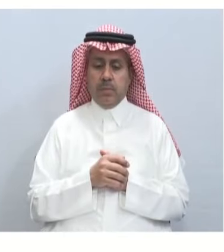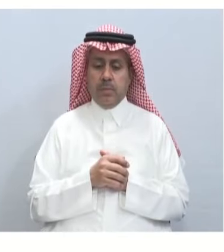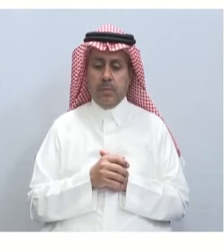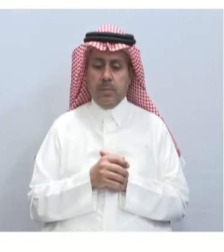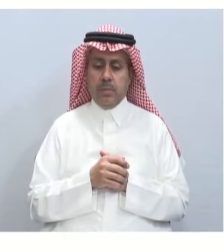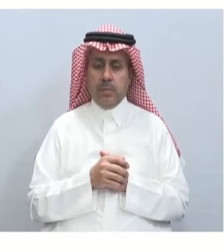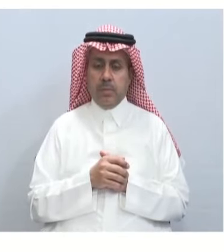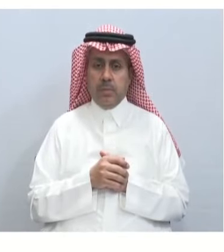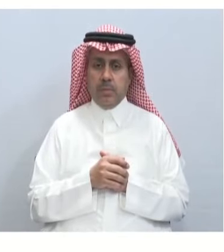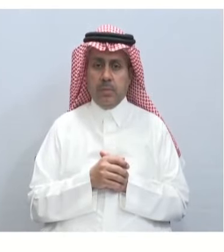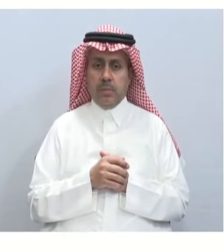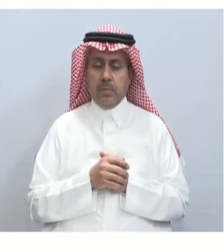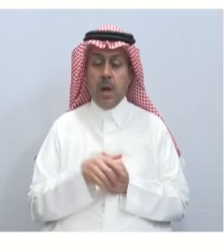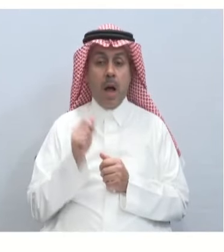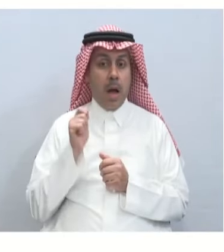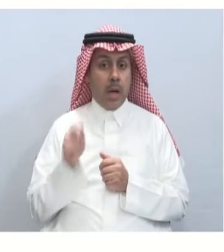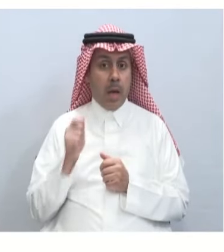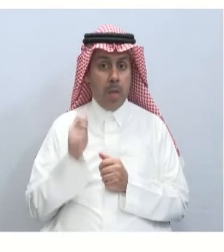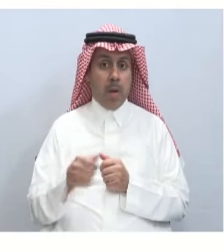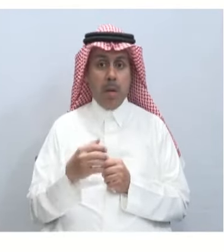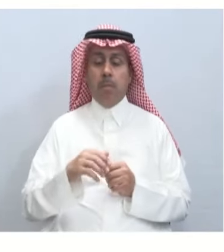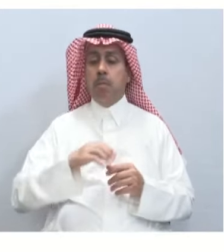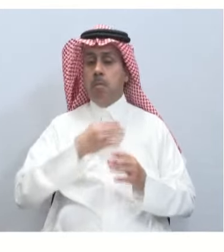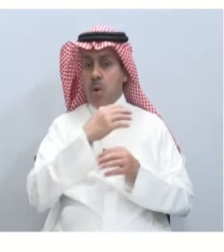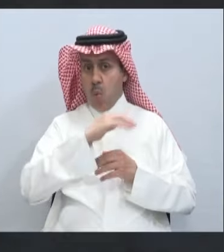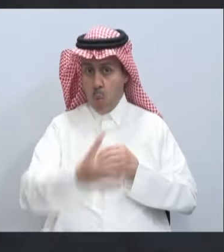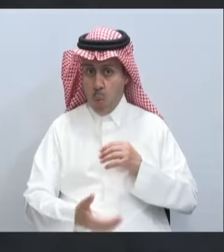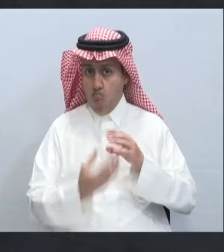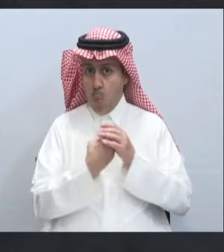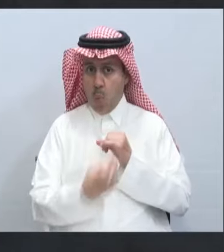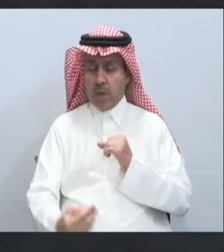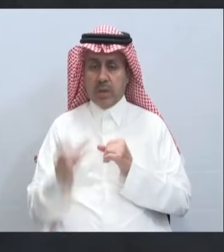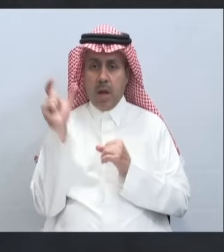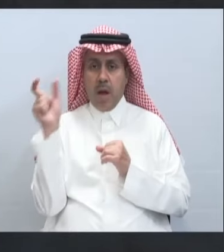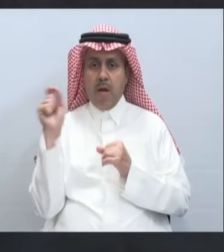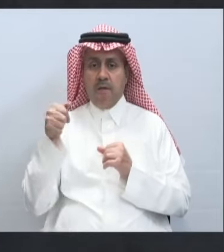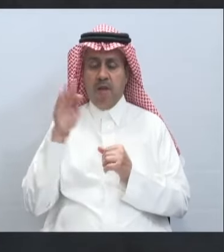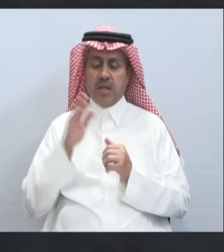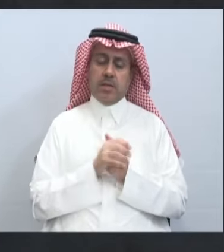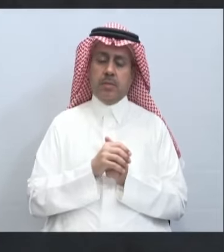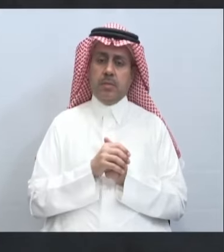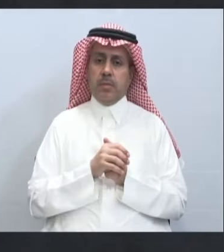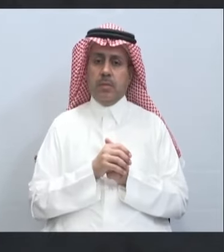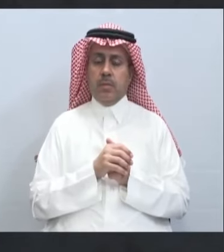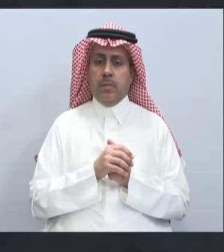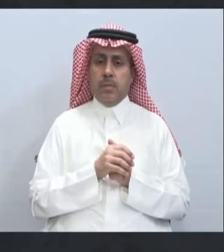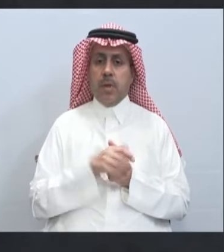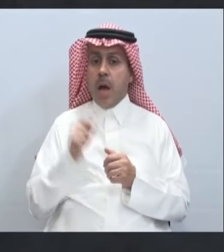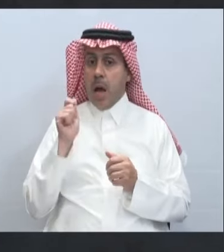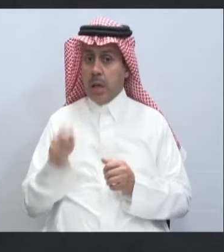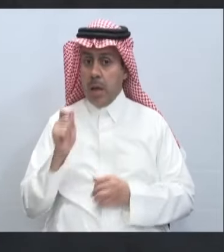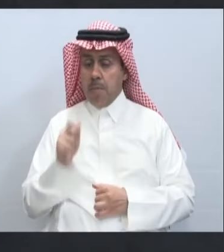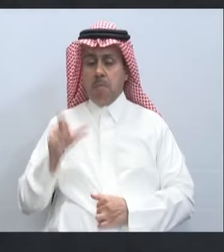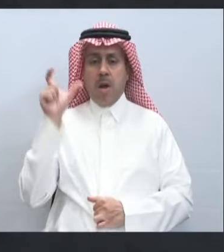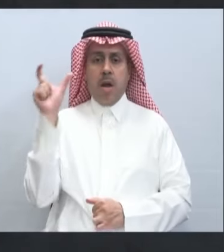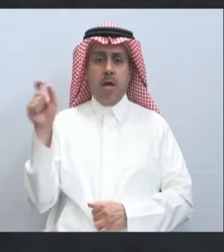طيب ماذا عن احكام النفاس ماذا عن احكام النفاس في فقرتنا هذه الان باذن